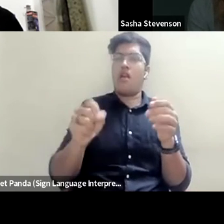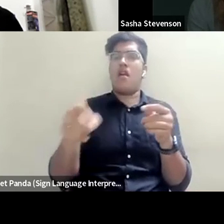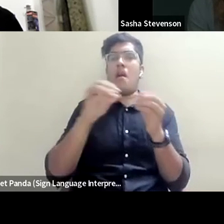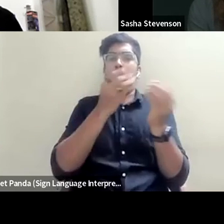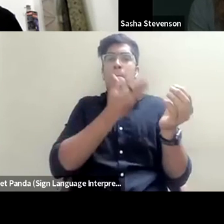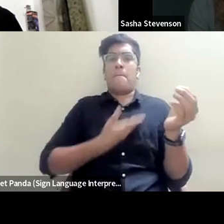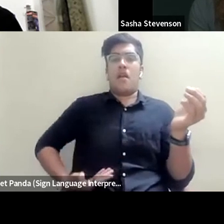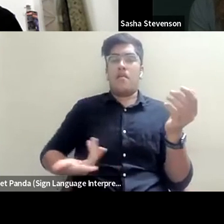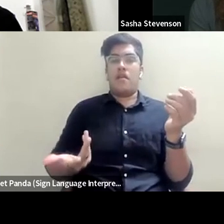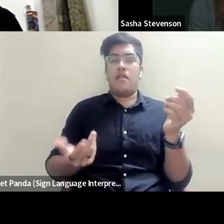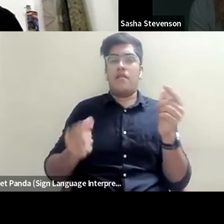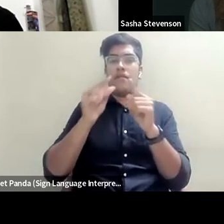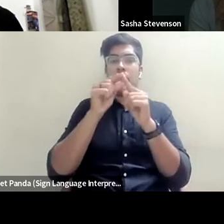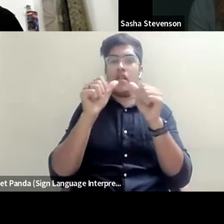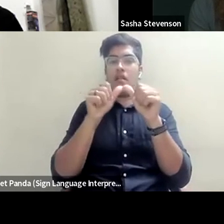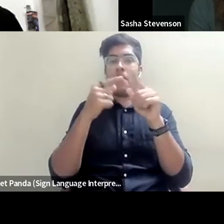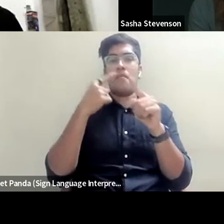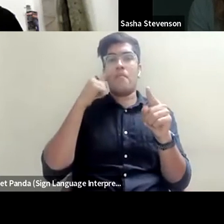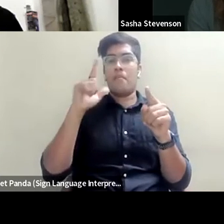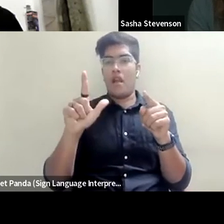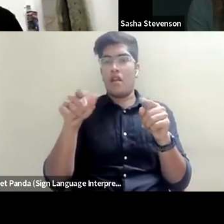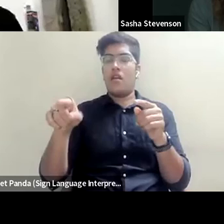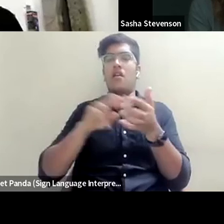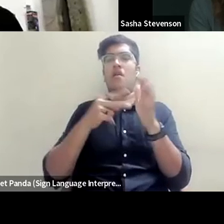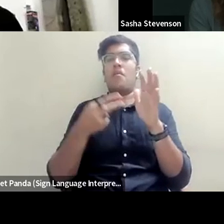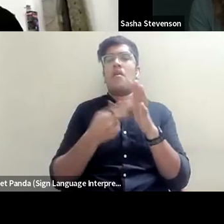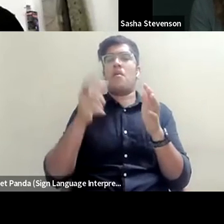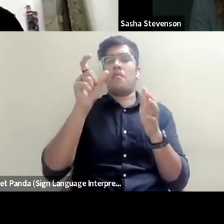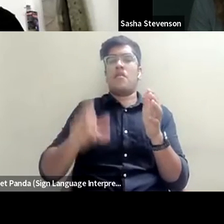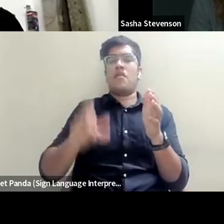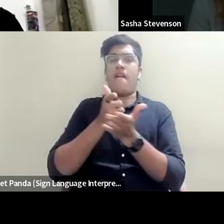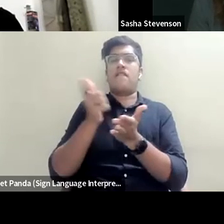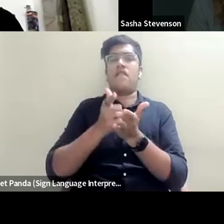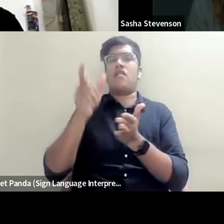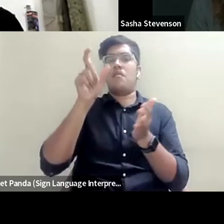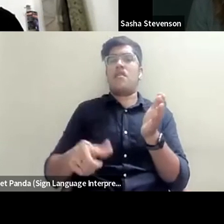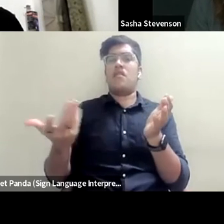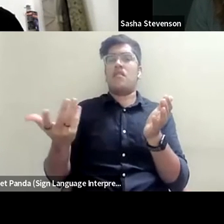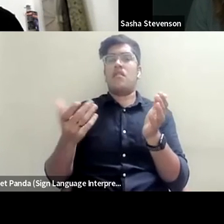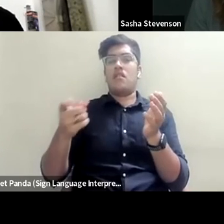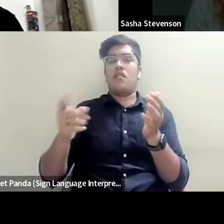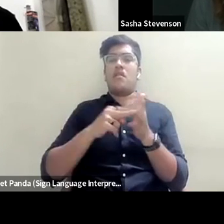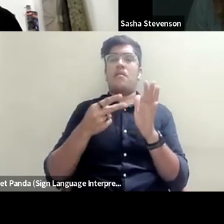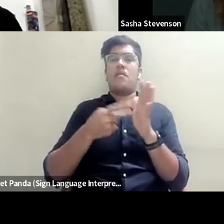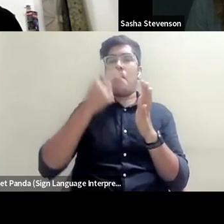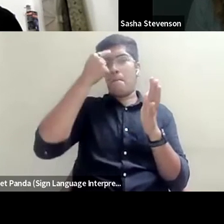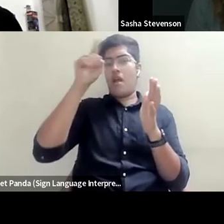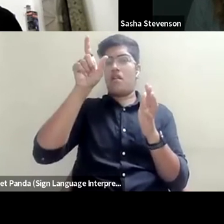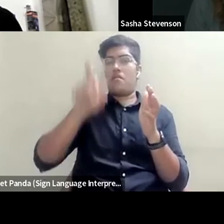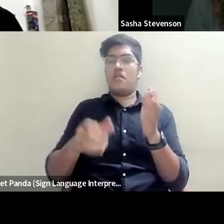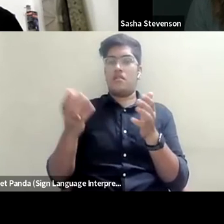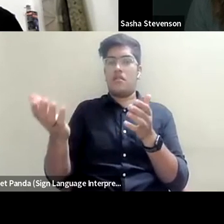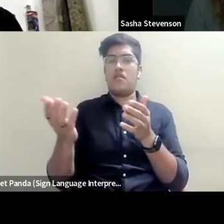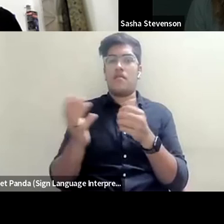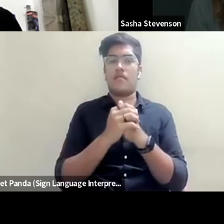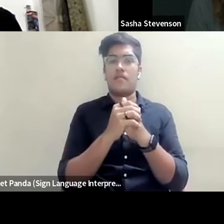पाटिल, अभी नाम से मालूम पड़ता है ये पाटिल है, बोलेगा तो गांव का पाटिल है, तो ये तो मराठा है मैक्सिमम टाइम्स.